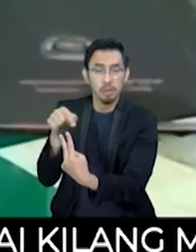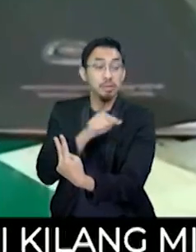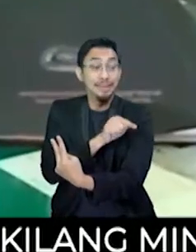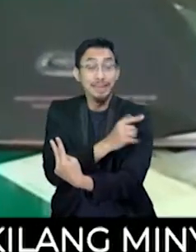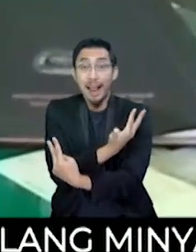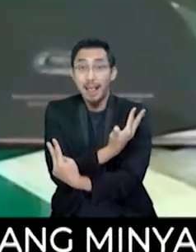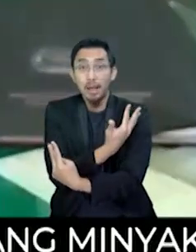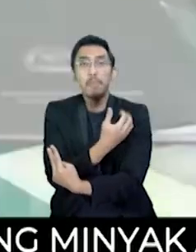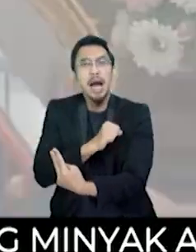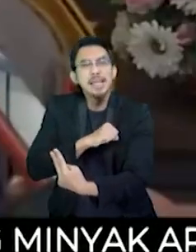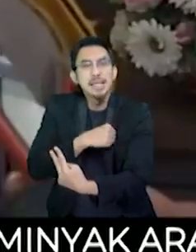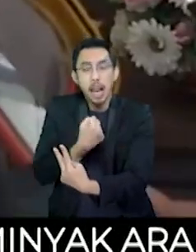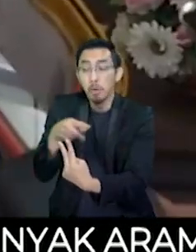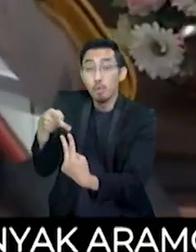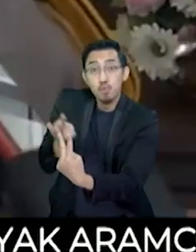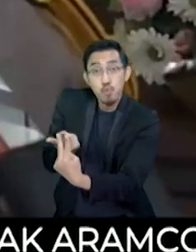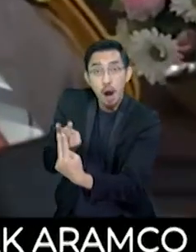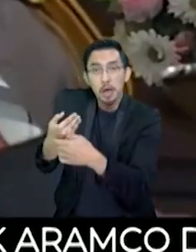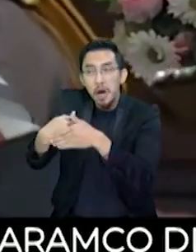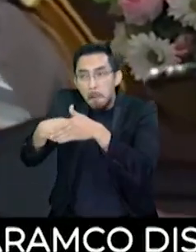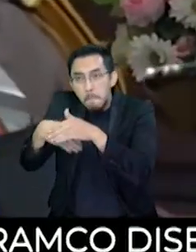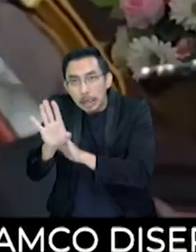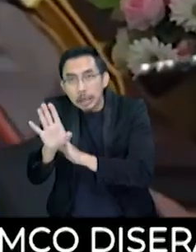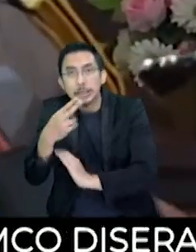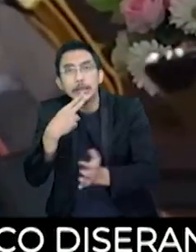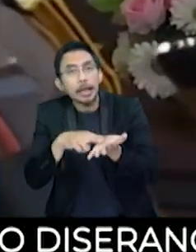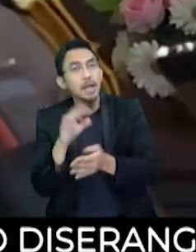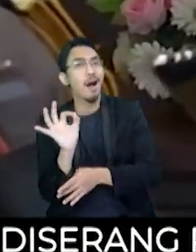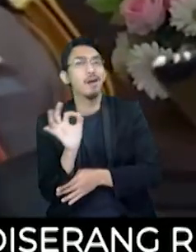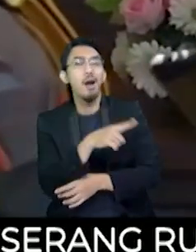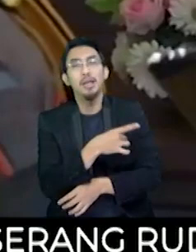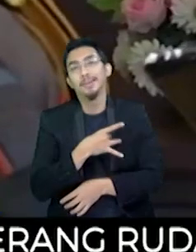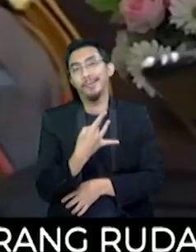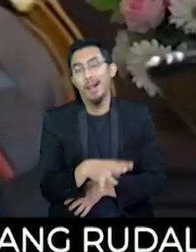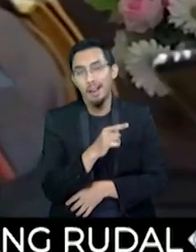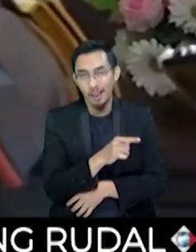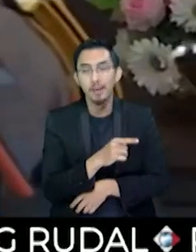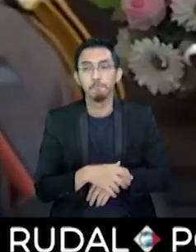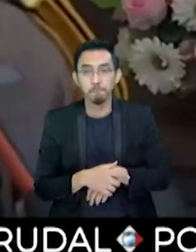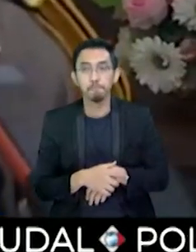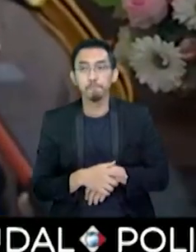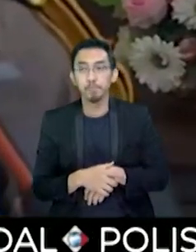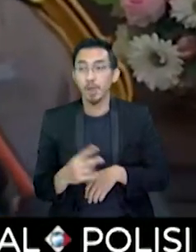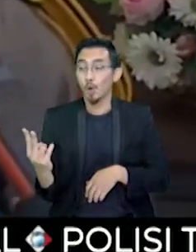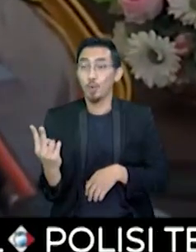pelaku. Korban ini ketahuan keluar asrama tanpa izin,